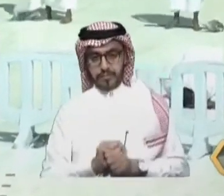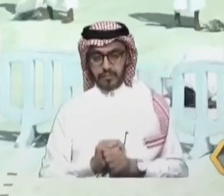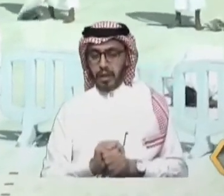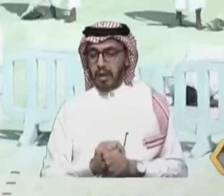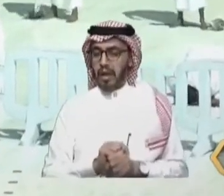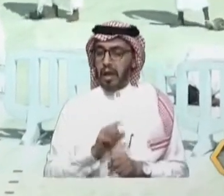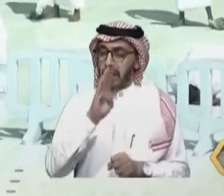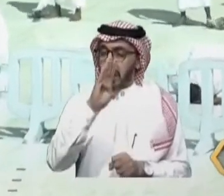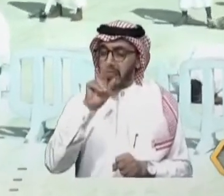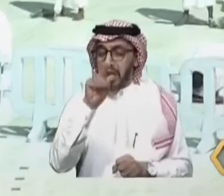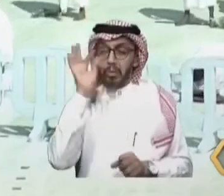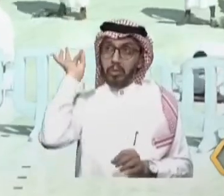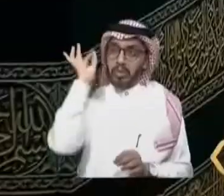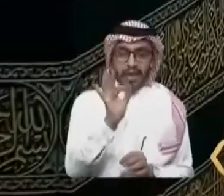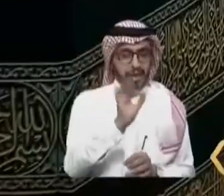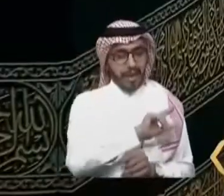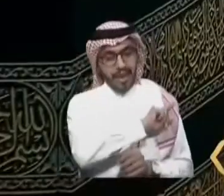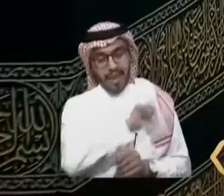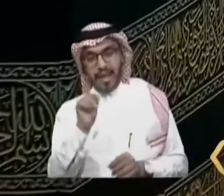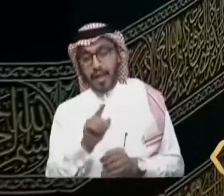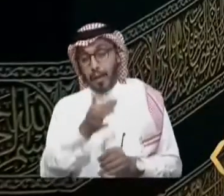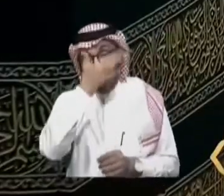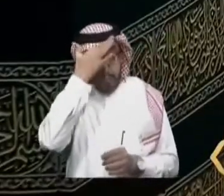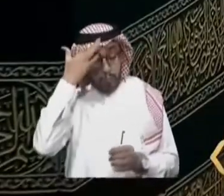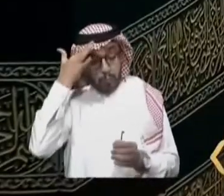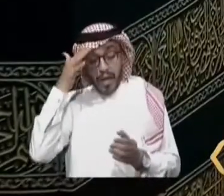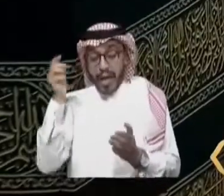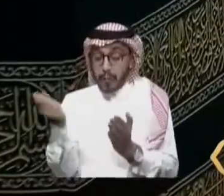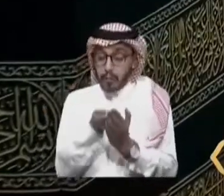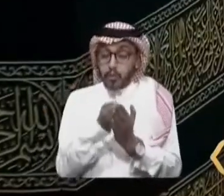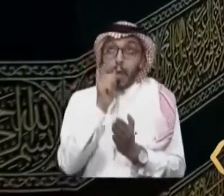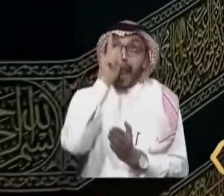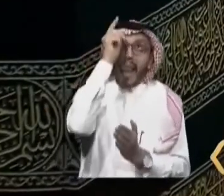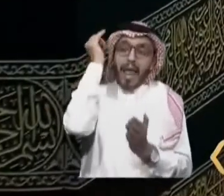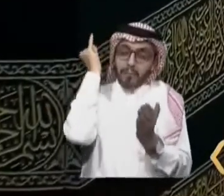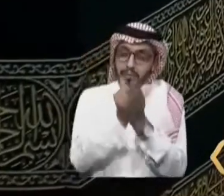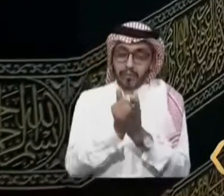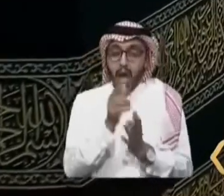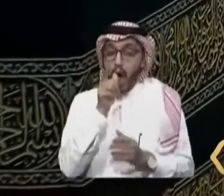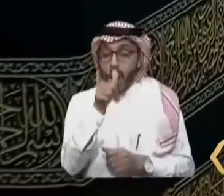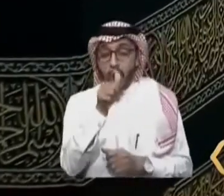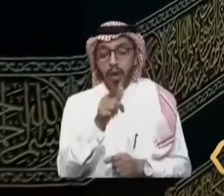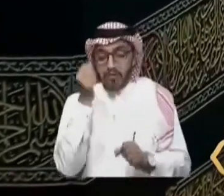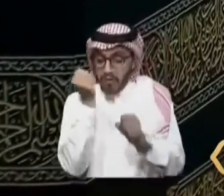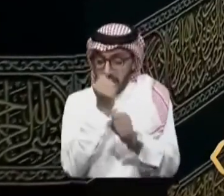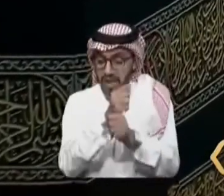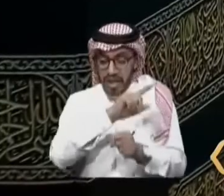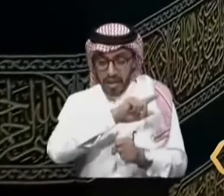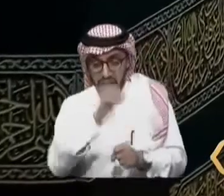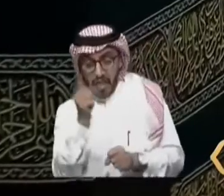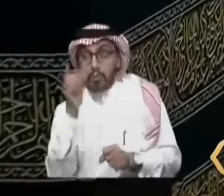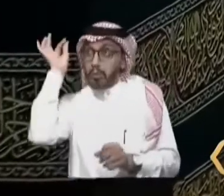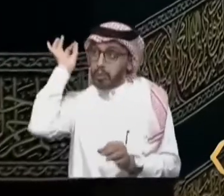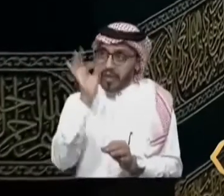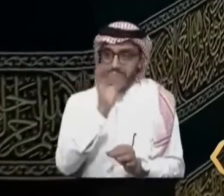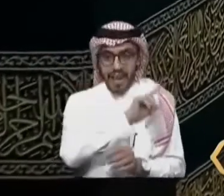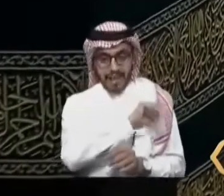وكذا لم يصبني كذا، فلا تقل لو أني فعلت كذا وكذا لم يصبني